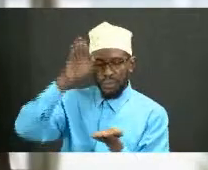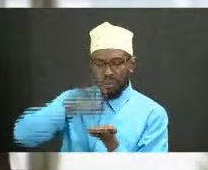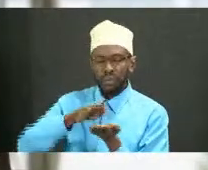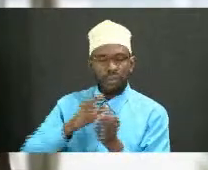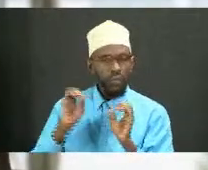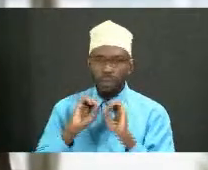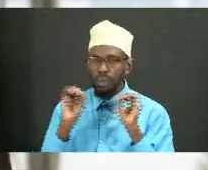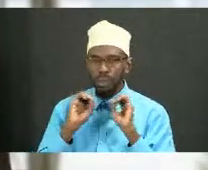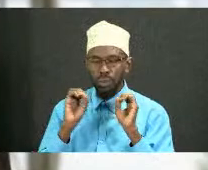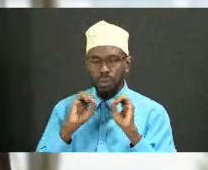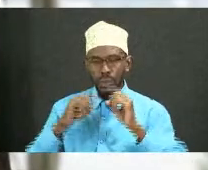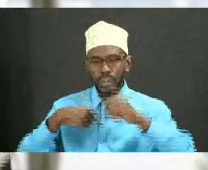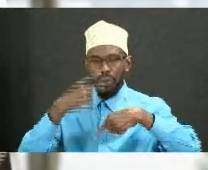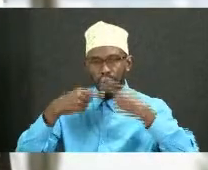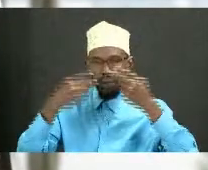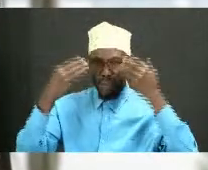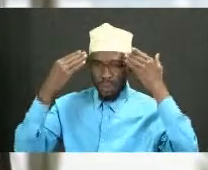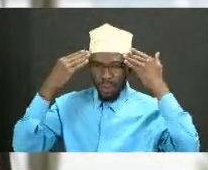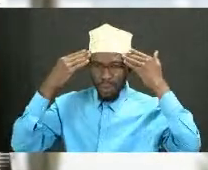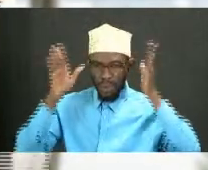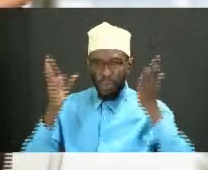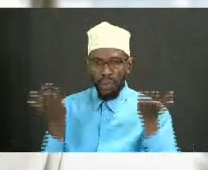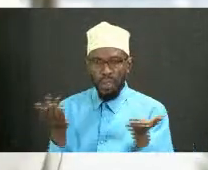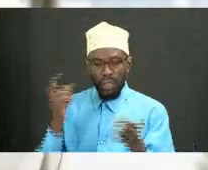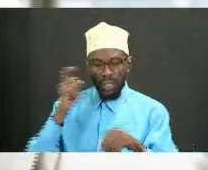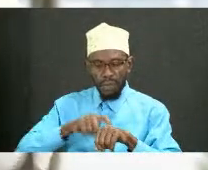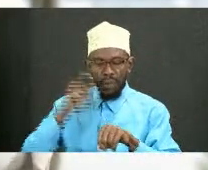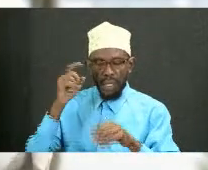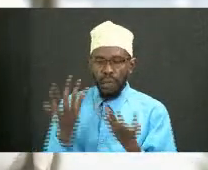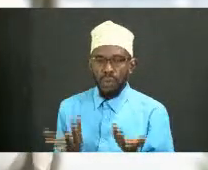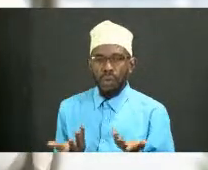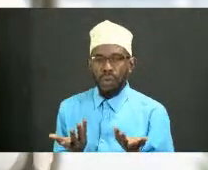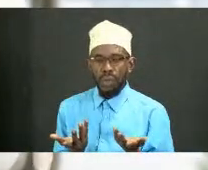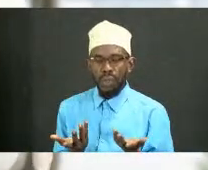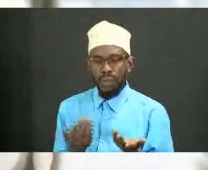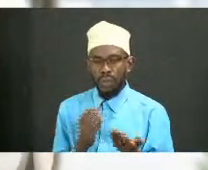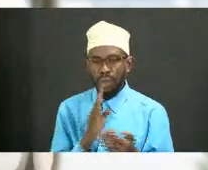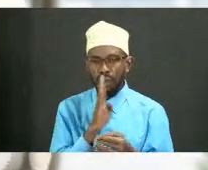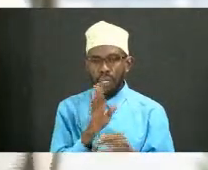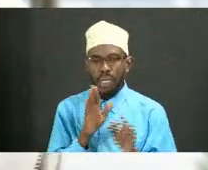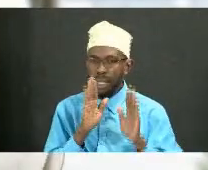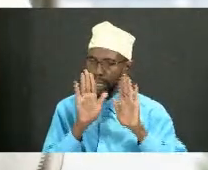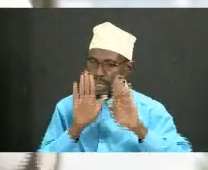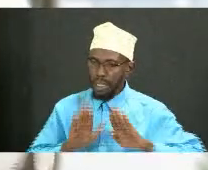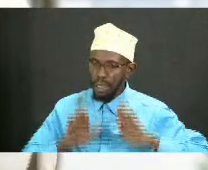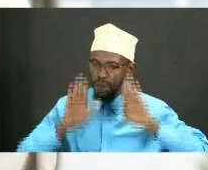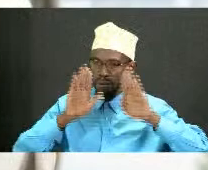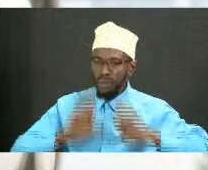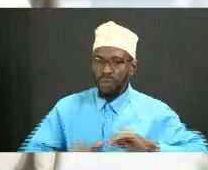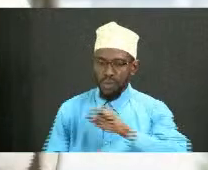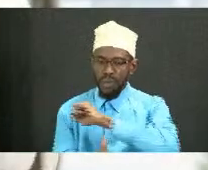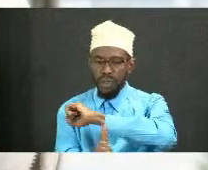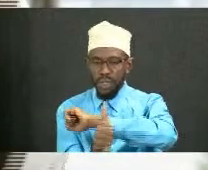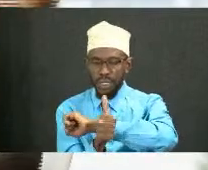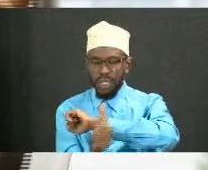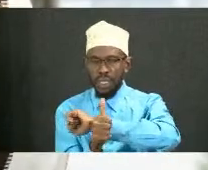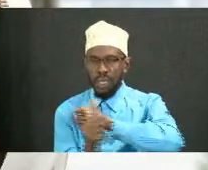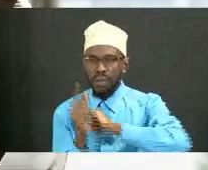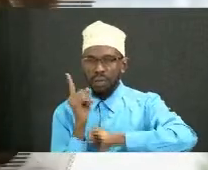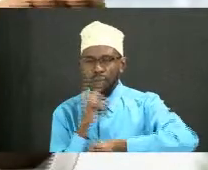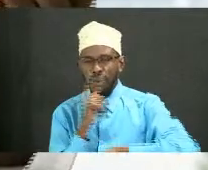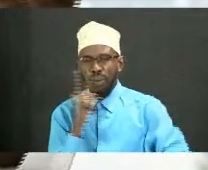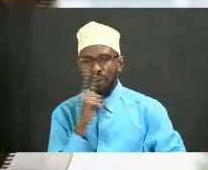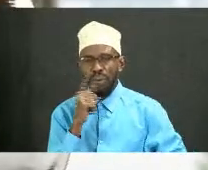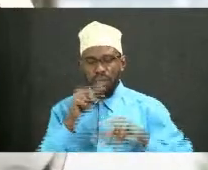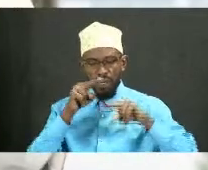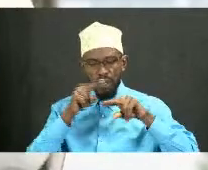halijapunguzwa, kwamba unaendelea, hujui pengine athari yake inaweza kuwa vipi. Kwa hivyo tuchukue tahadhari kabla ya hatari. Ni mojawapo ya misingi